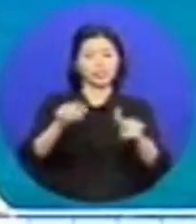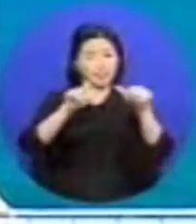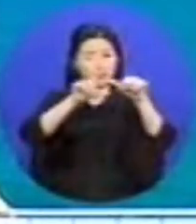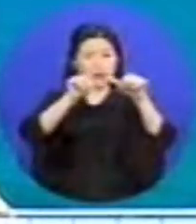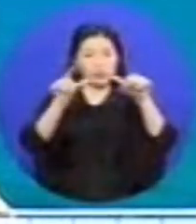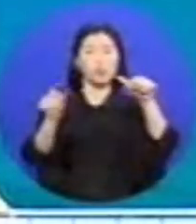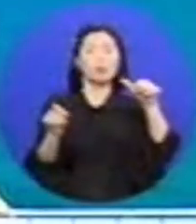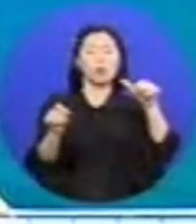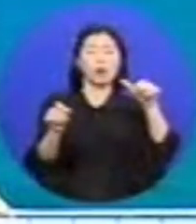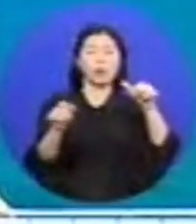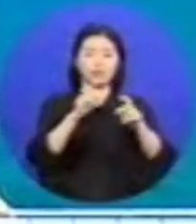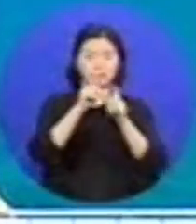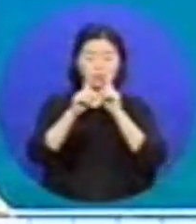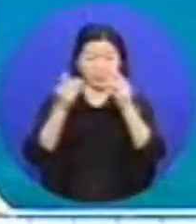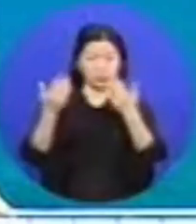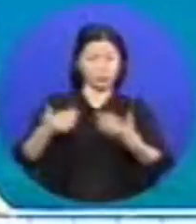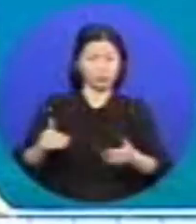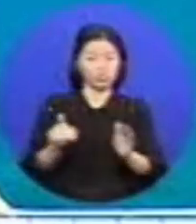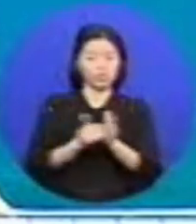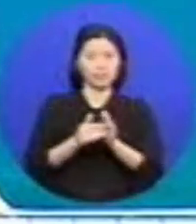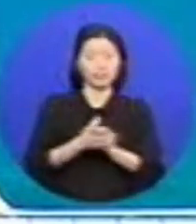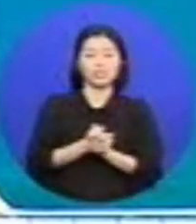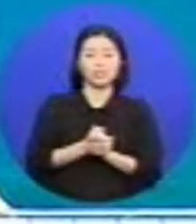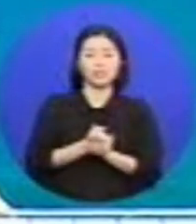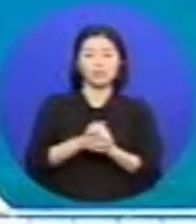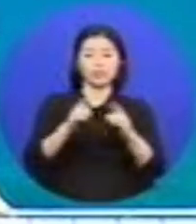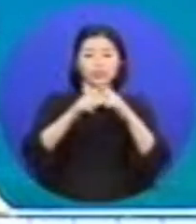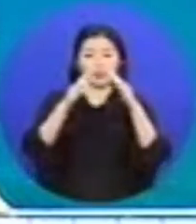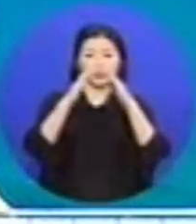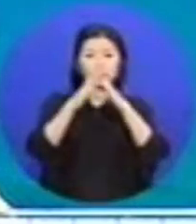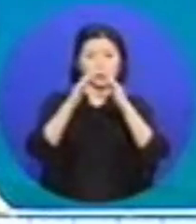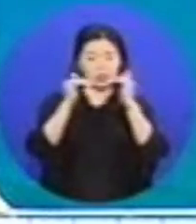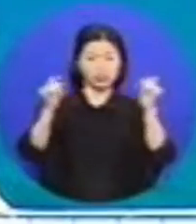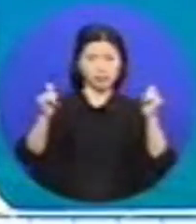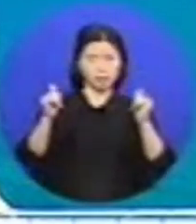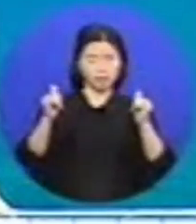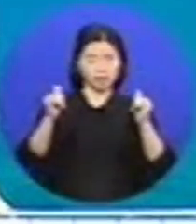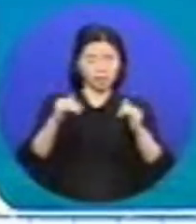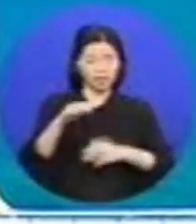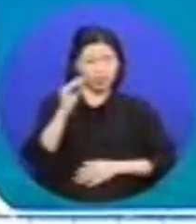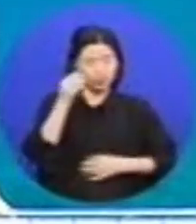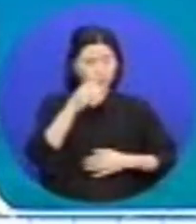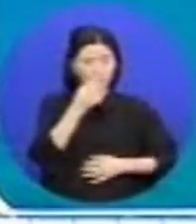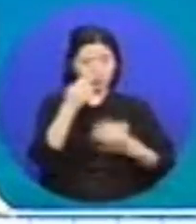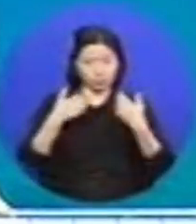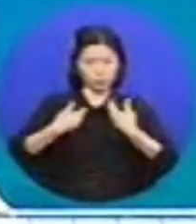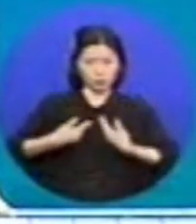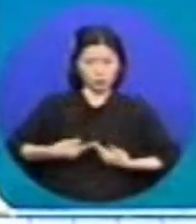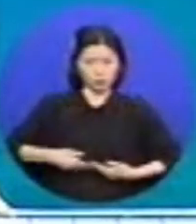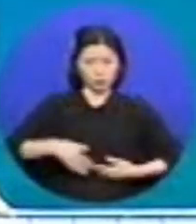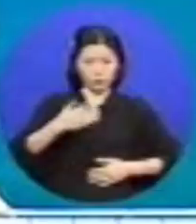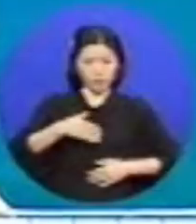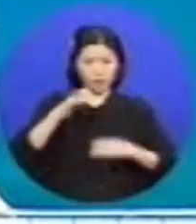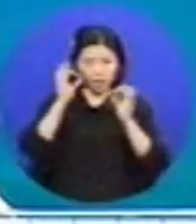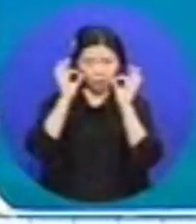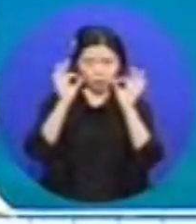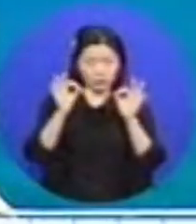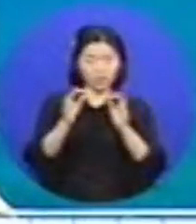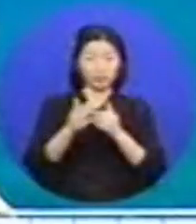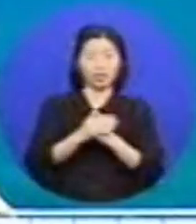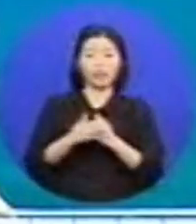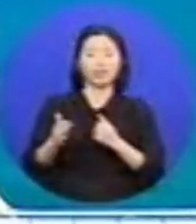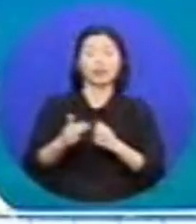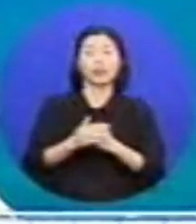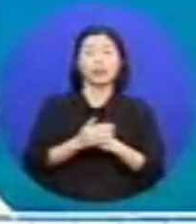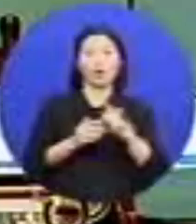5월이라고 말씀을 하셨어요. 교우들에게 가만히 알아보니까 5월이 교회 오기